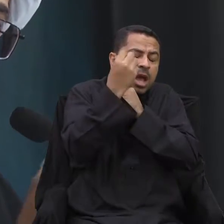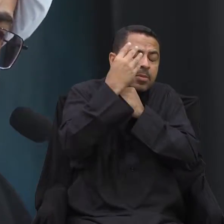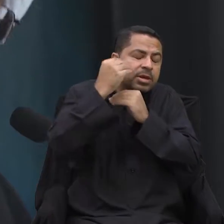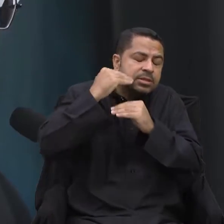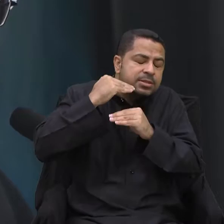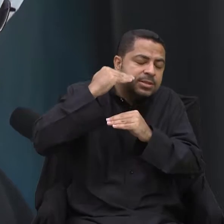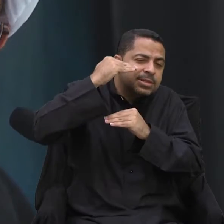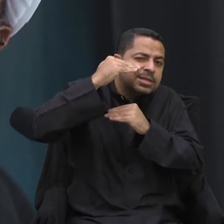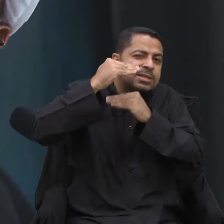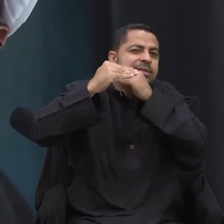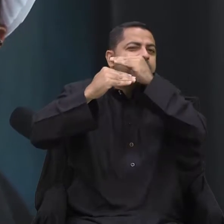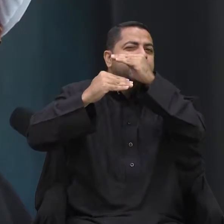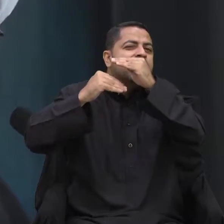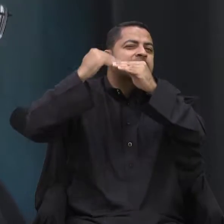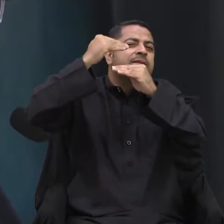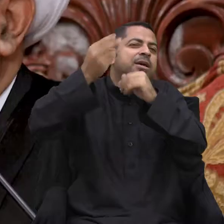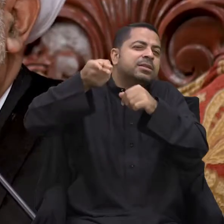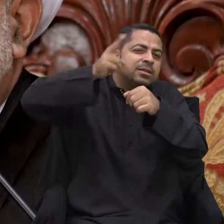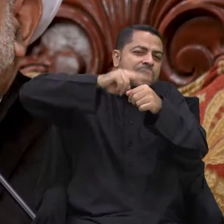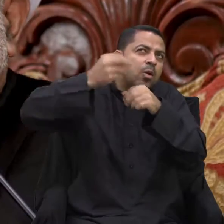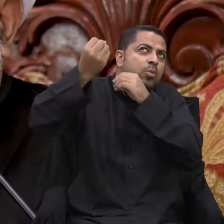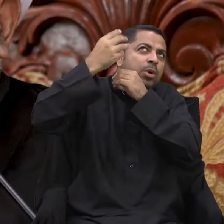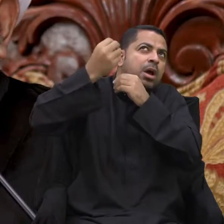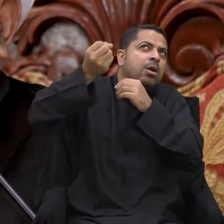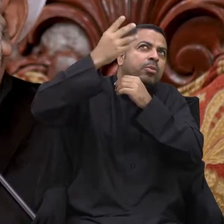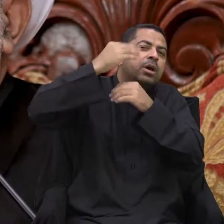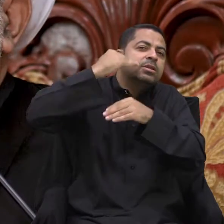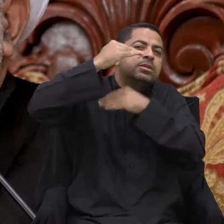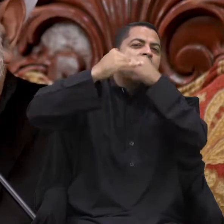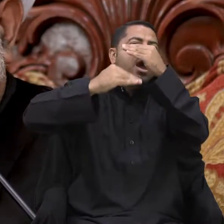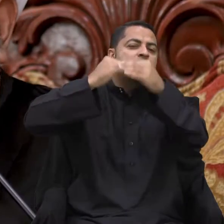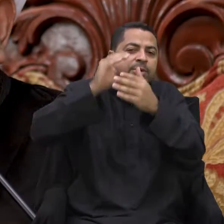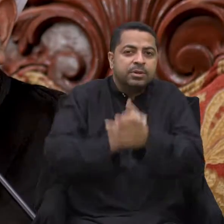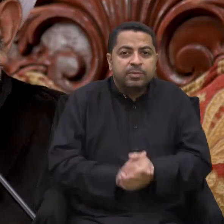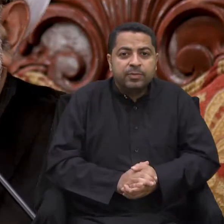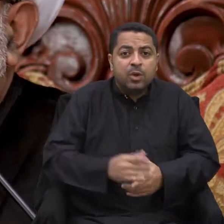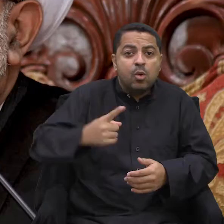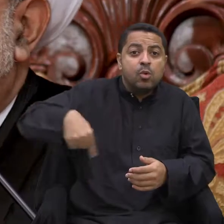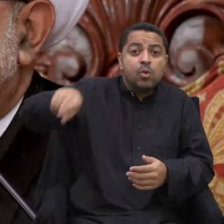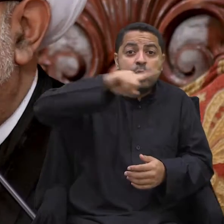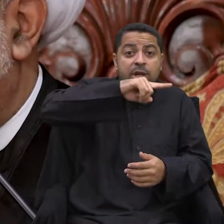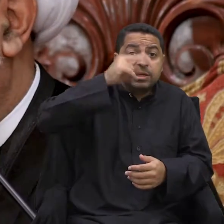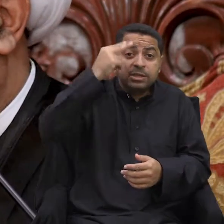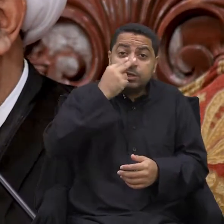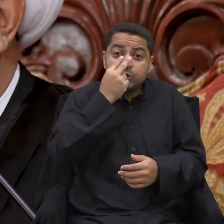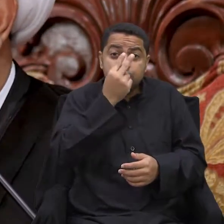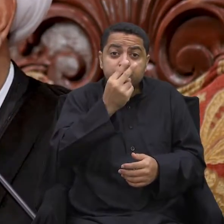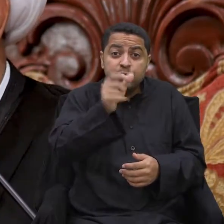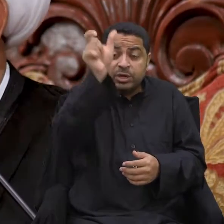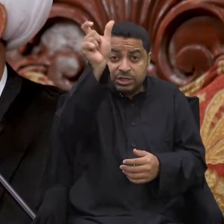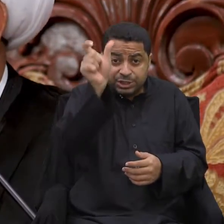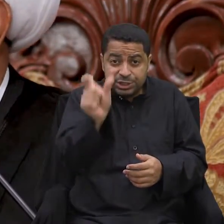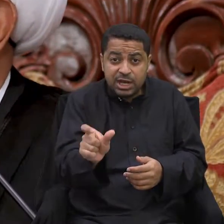تدريجي تراكمي. لم نجد ولا يمكن أن نجد شخصا